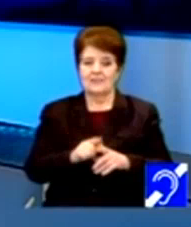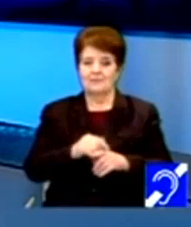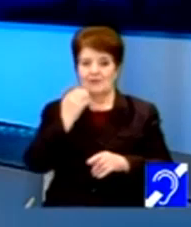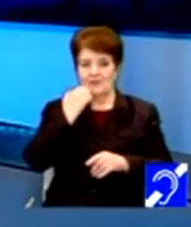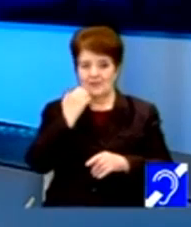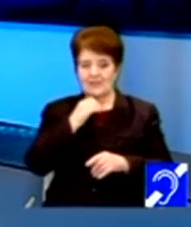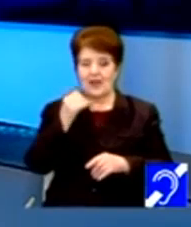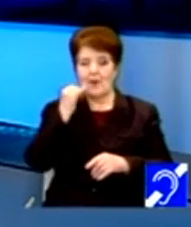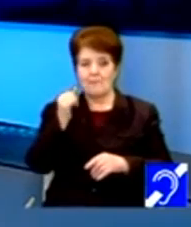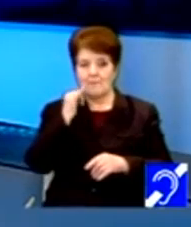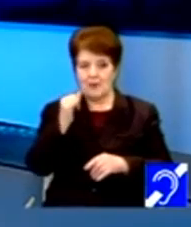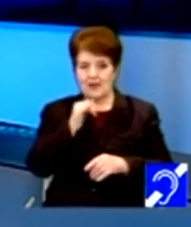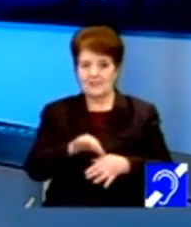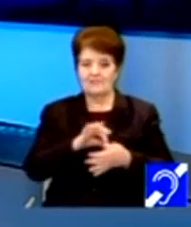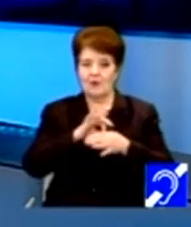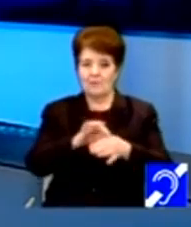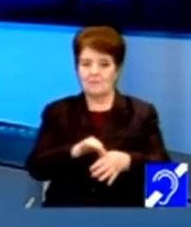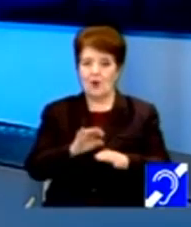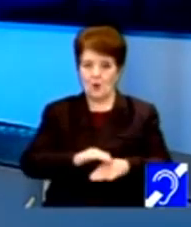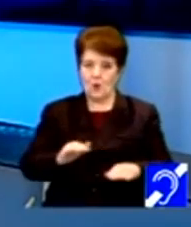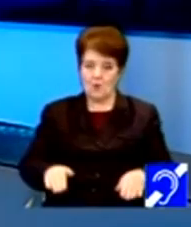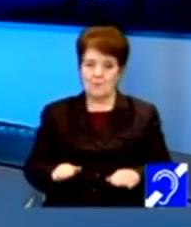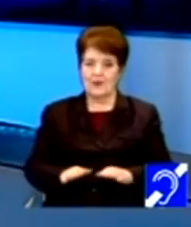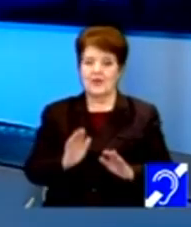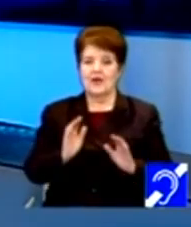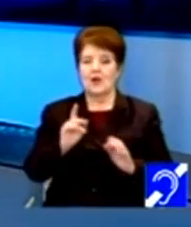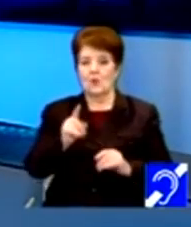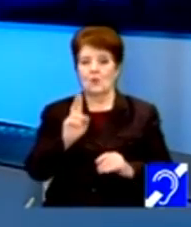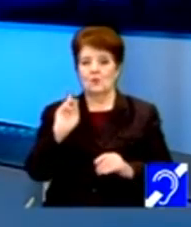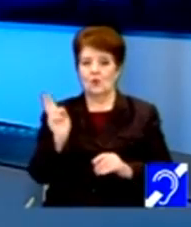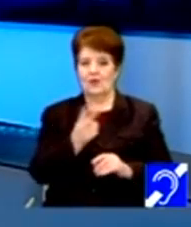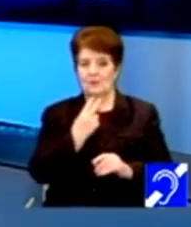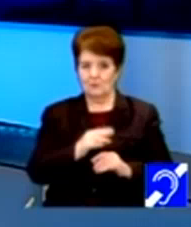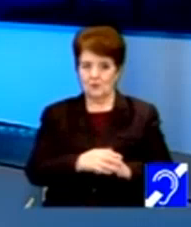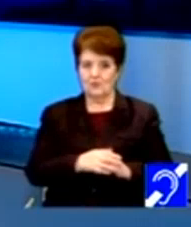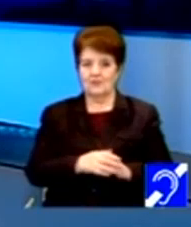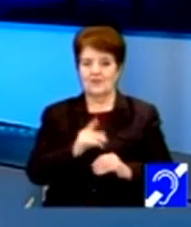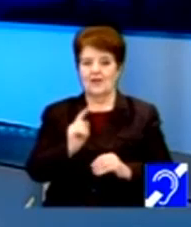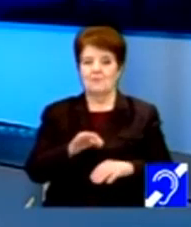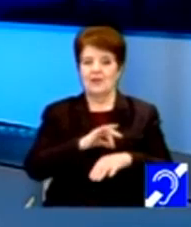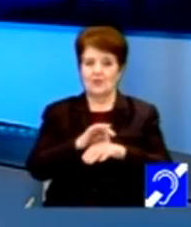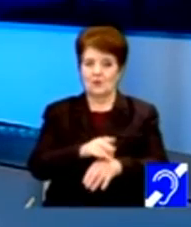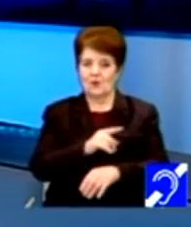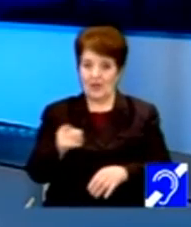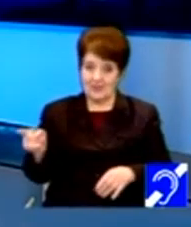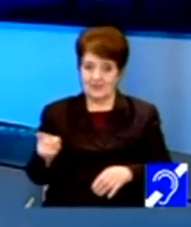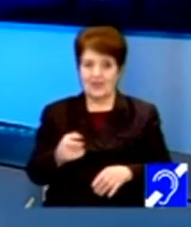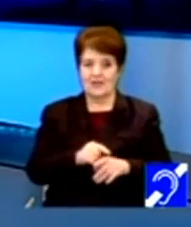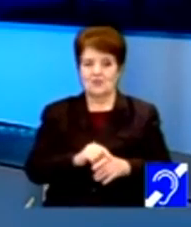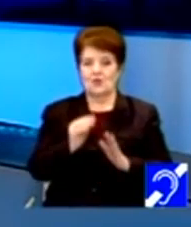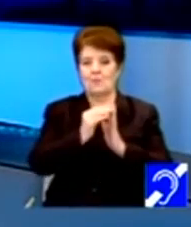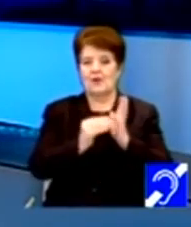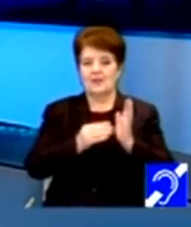la Bălți, Moș Crăciun îi va plimba pe copiii cu minți și nu numai, cu troleibuzul. Pe durata călătoriei, micuții vor avea parte și de un